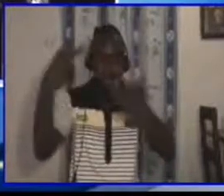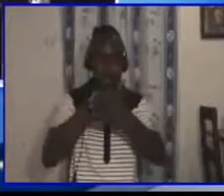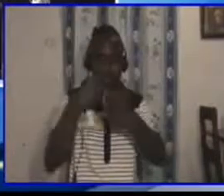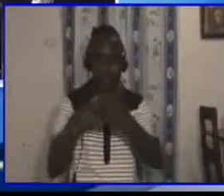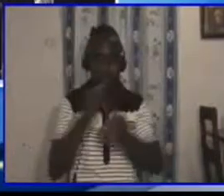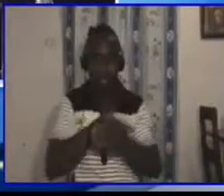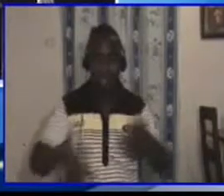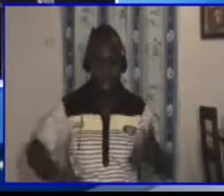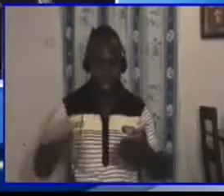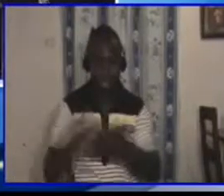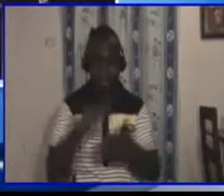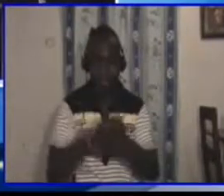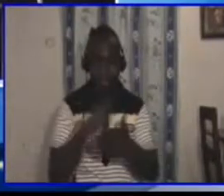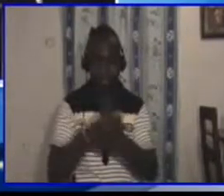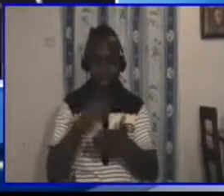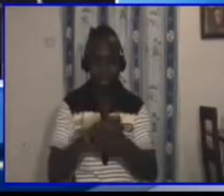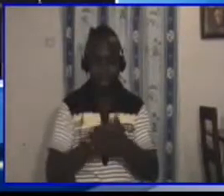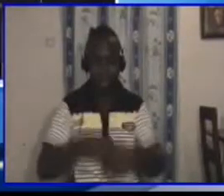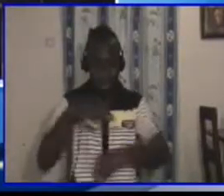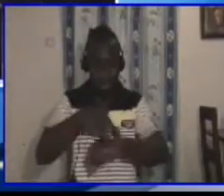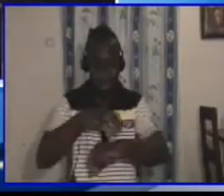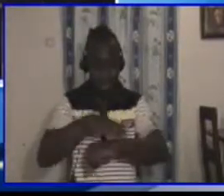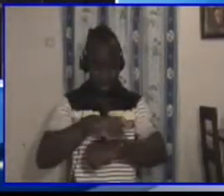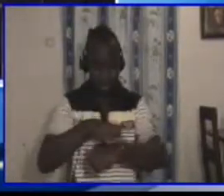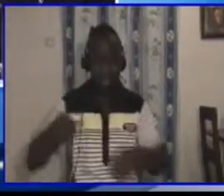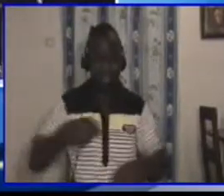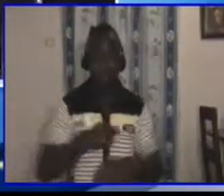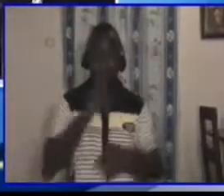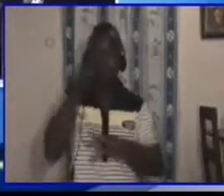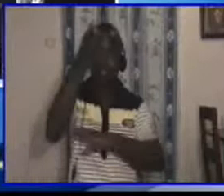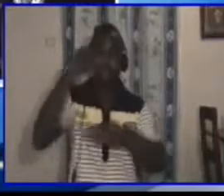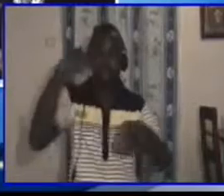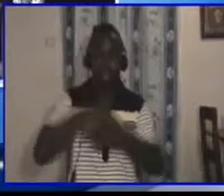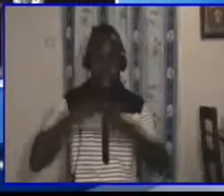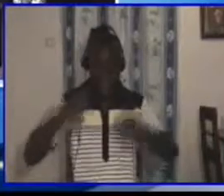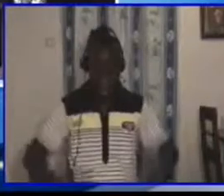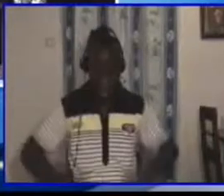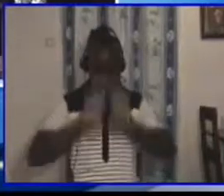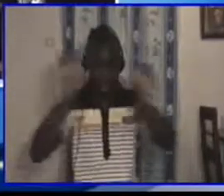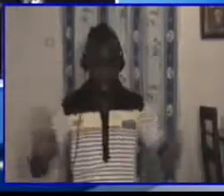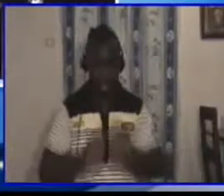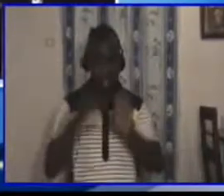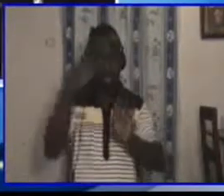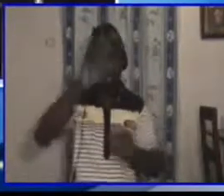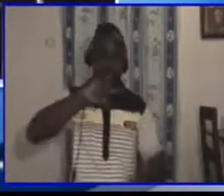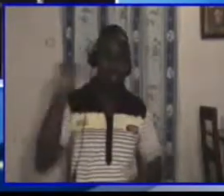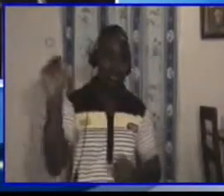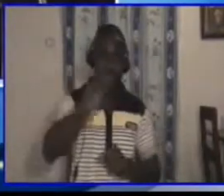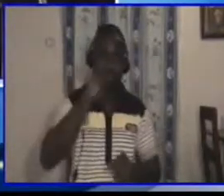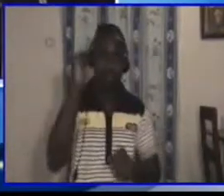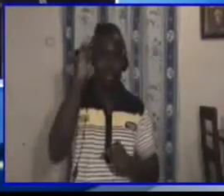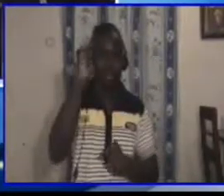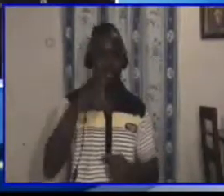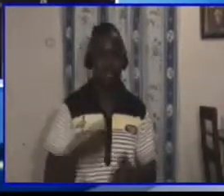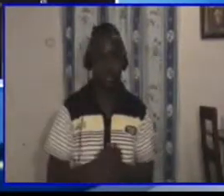fino al momento in cui il tempo non sarà più quando la